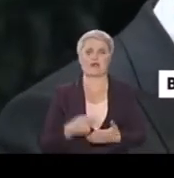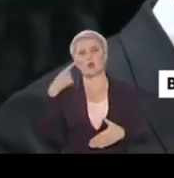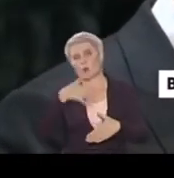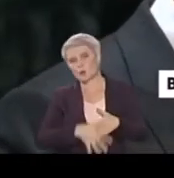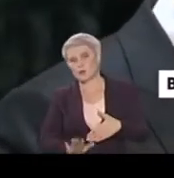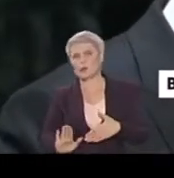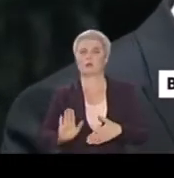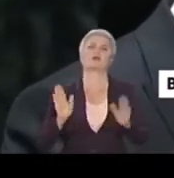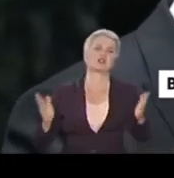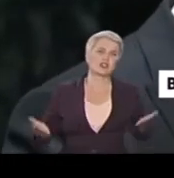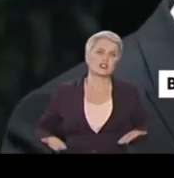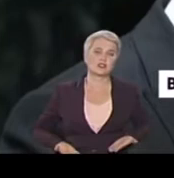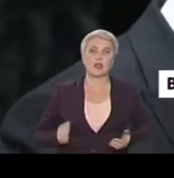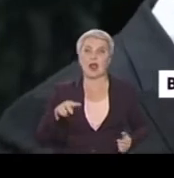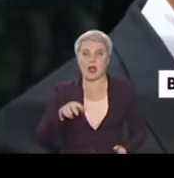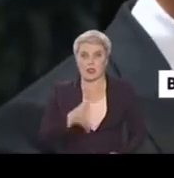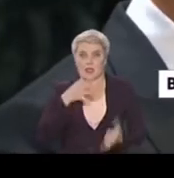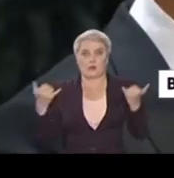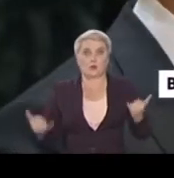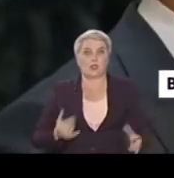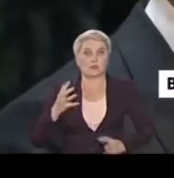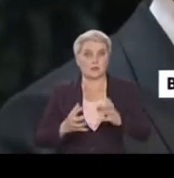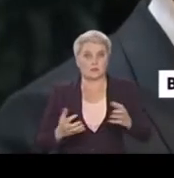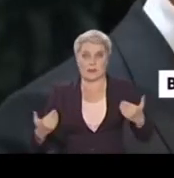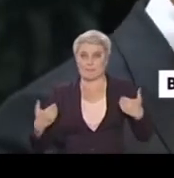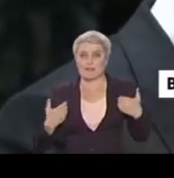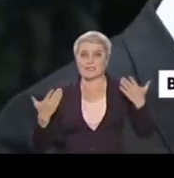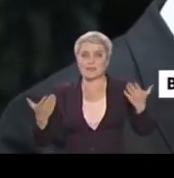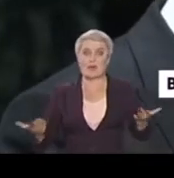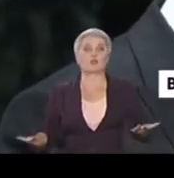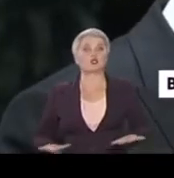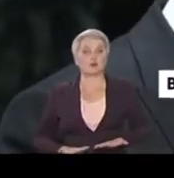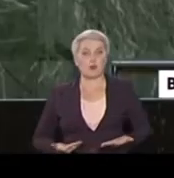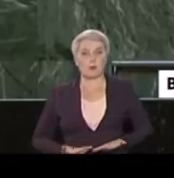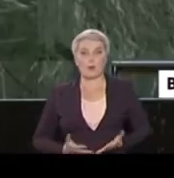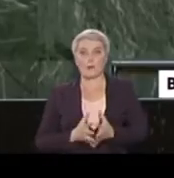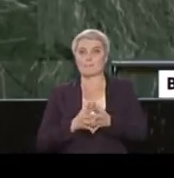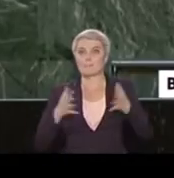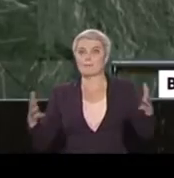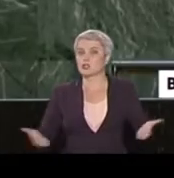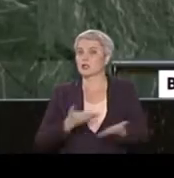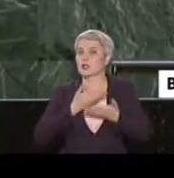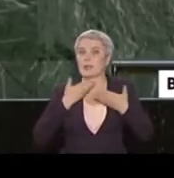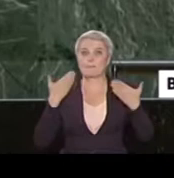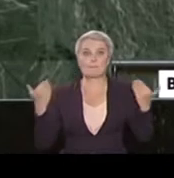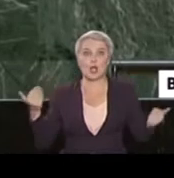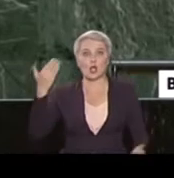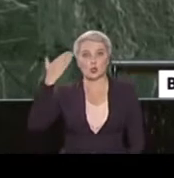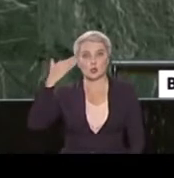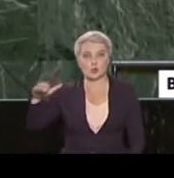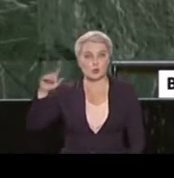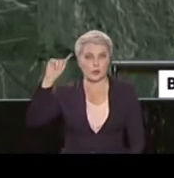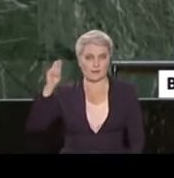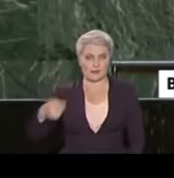життя. Але у сучасному світі, де ми з вами живемо, більше немає чужої